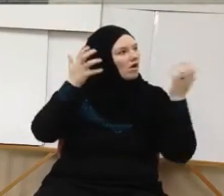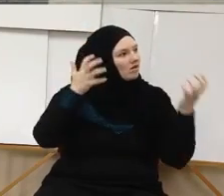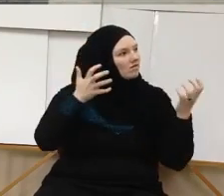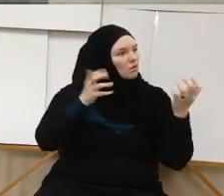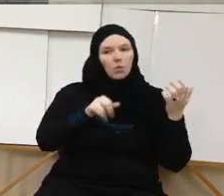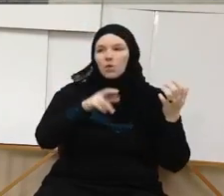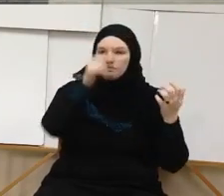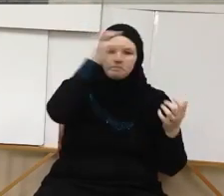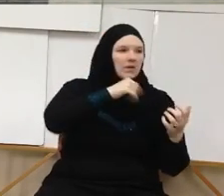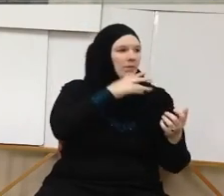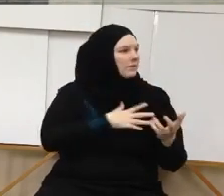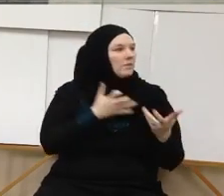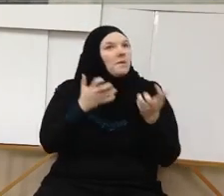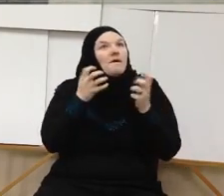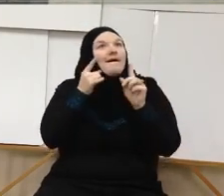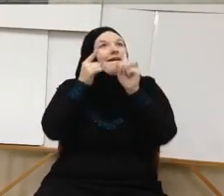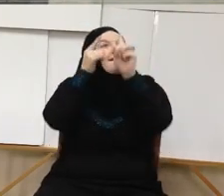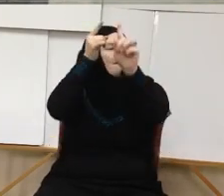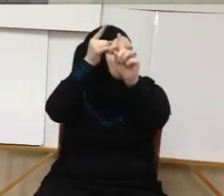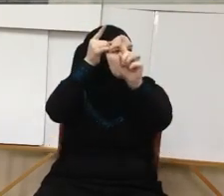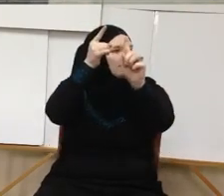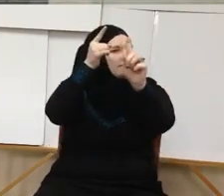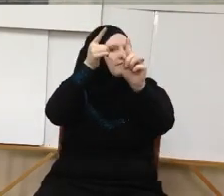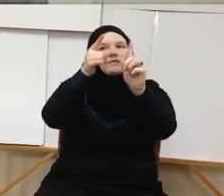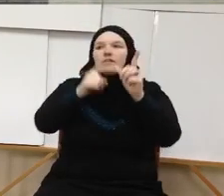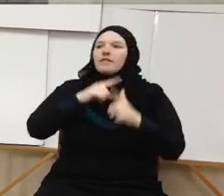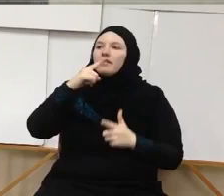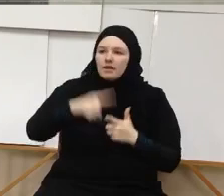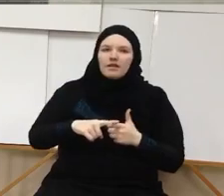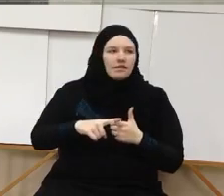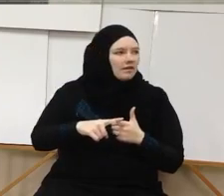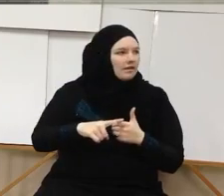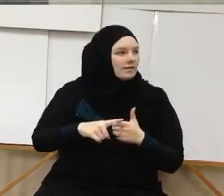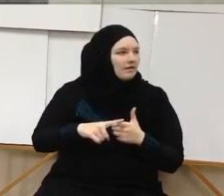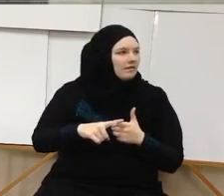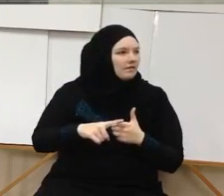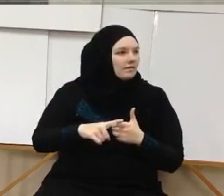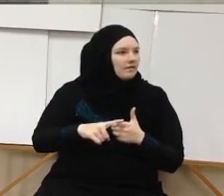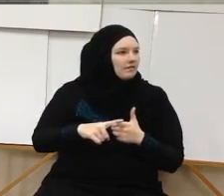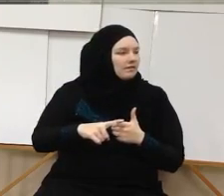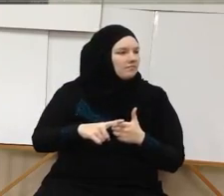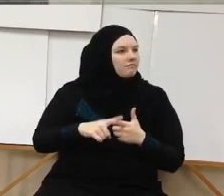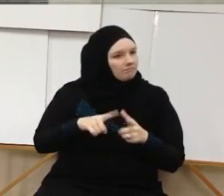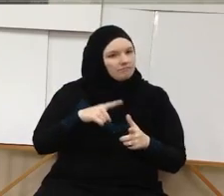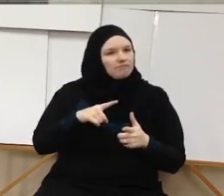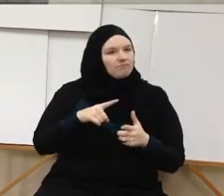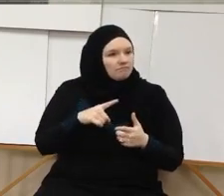or she wants, then this is their سعي will be سعيا